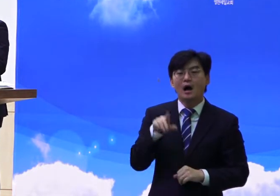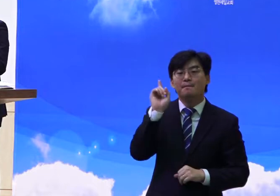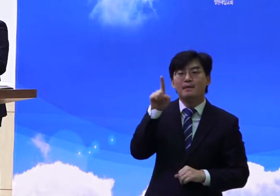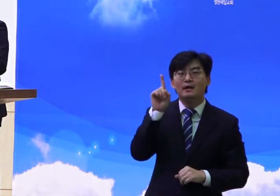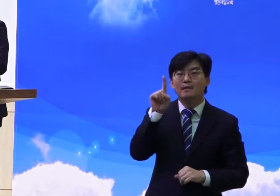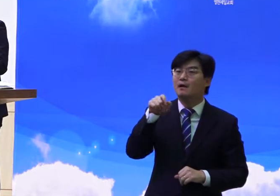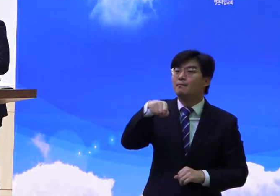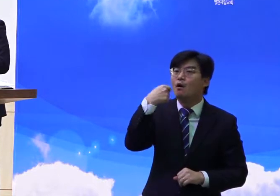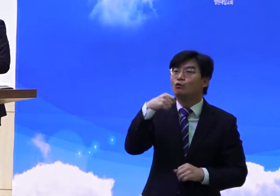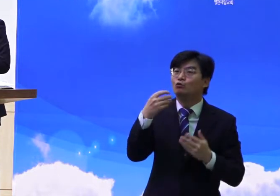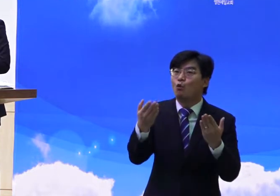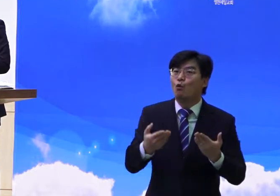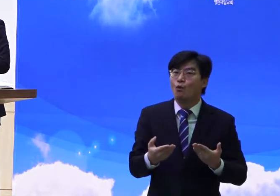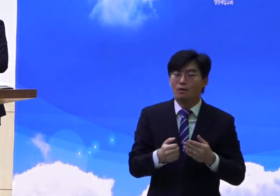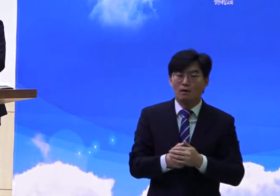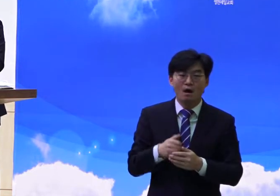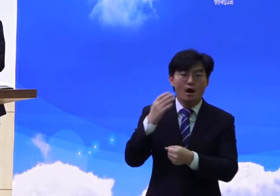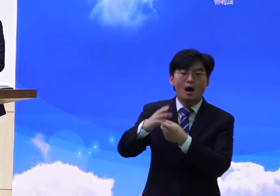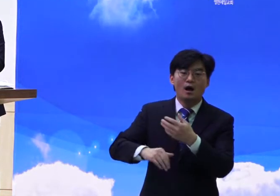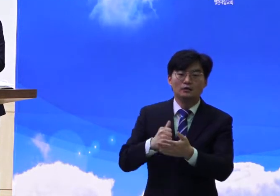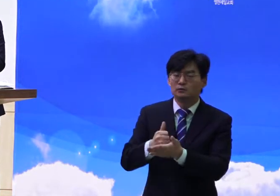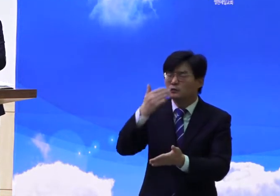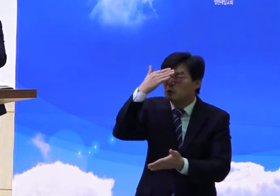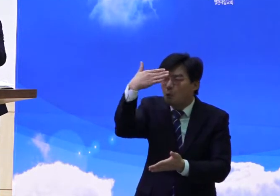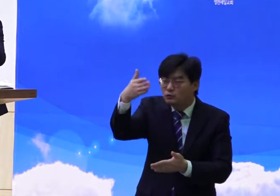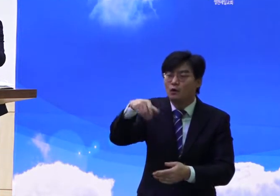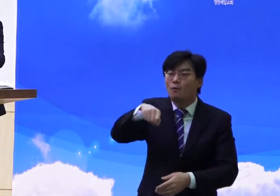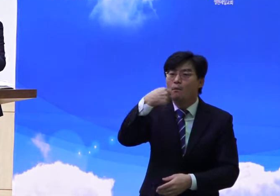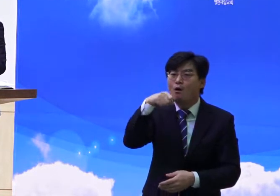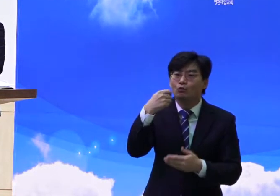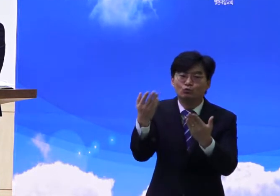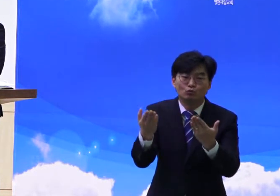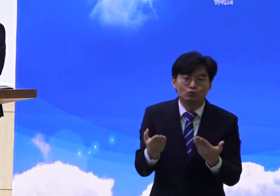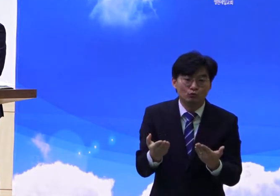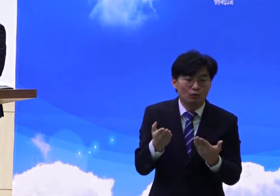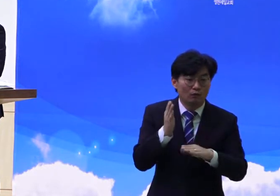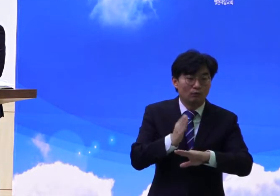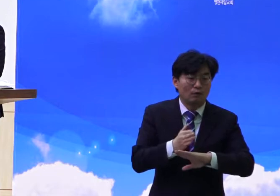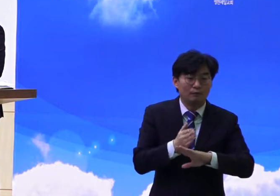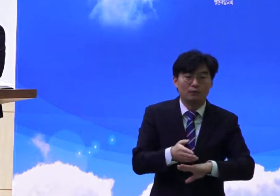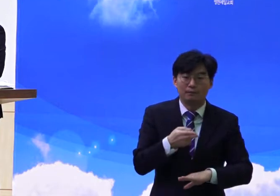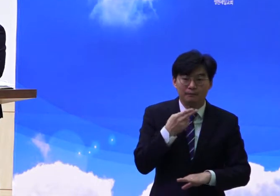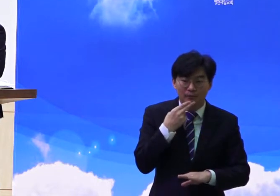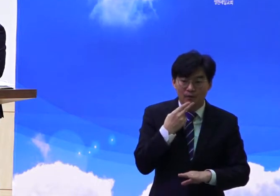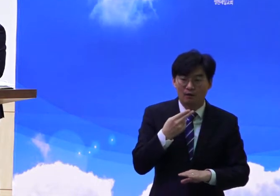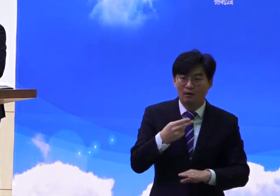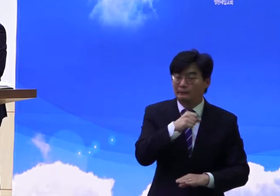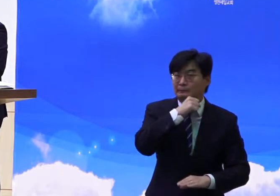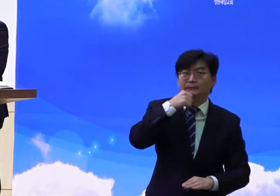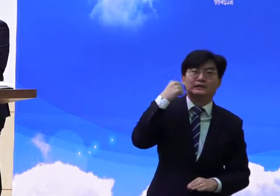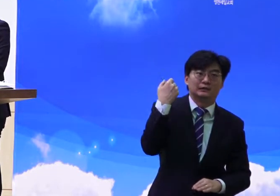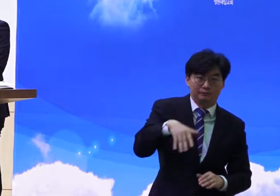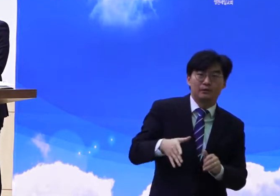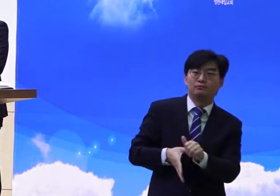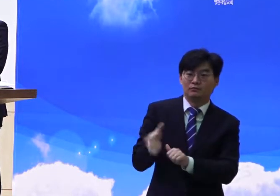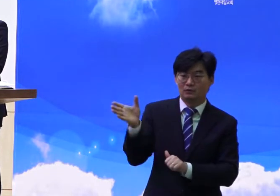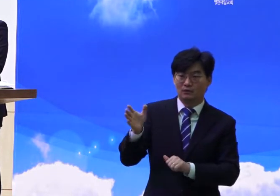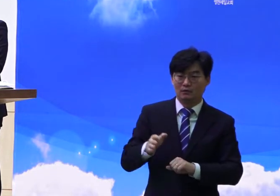양식 그 만나를 싫어하고 하찮게 여기고 그리고 원의 뜻으로 보면